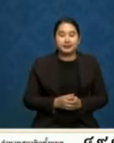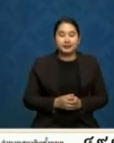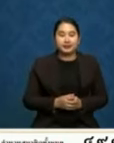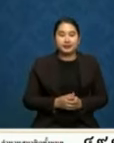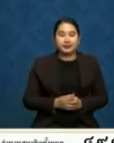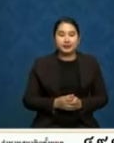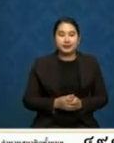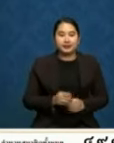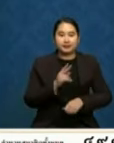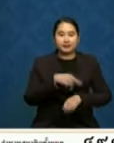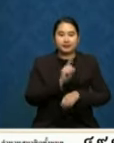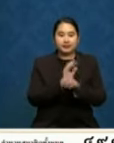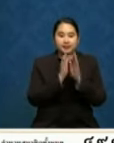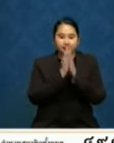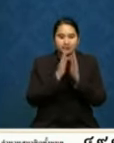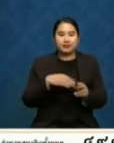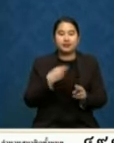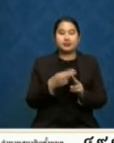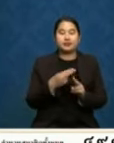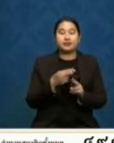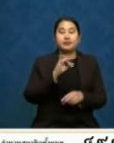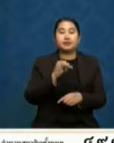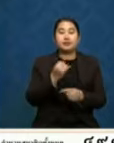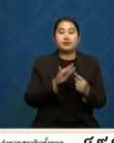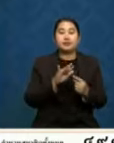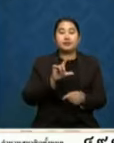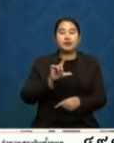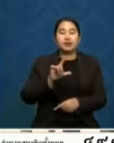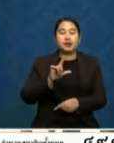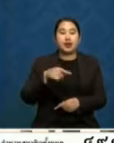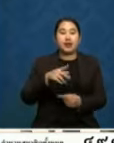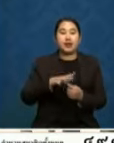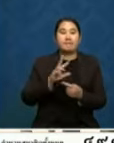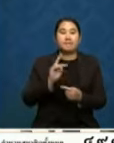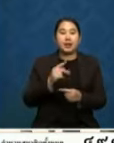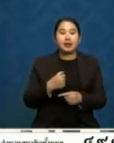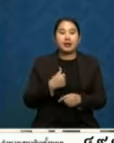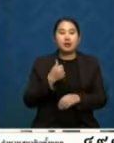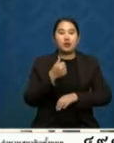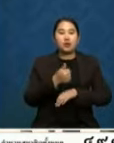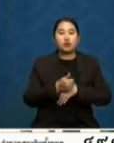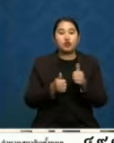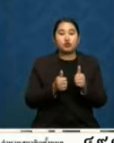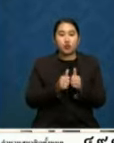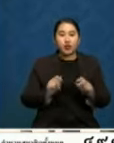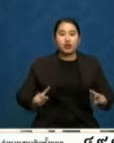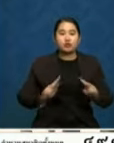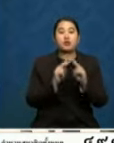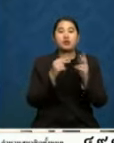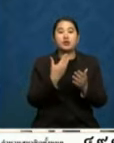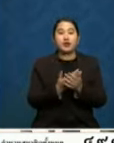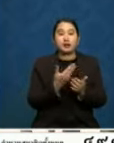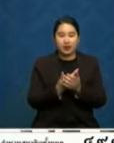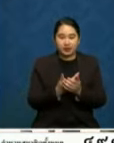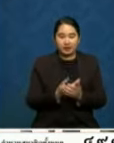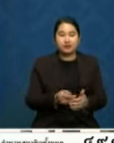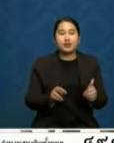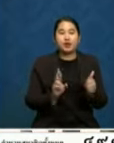ท่านประธานที่เคารพครับกับผมจุลพันธ์วรรณวิวัฒน์รัฐมนตรีช่วยว่าการกระทรวงการคลังในฐานะรองประธานกรรมธิ